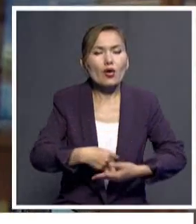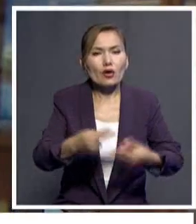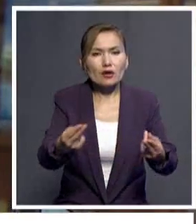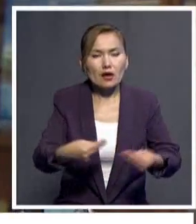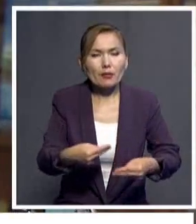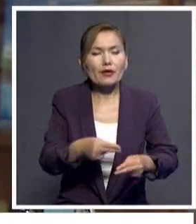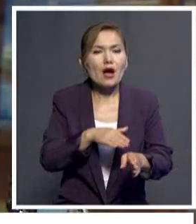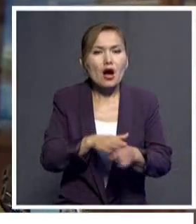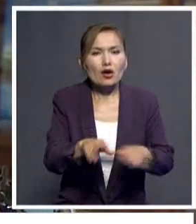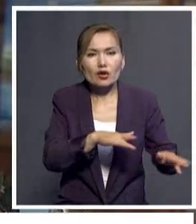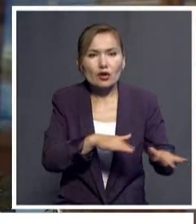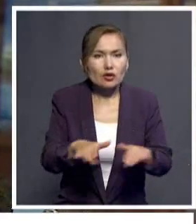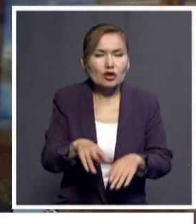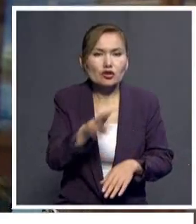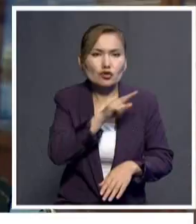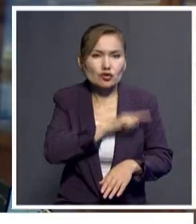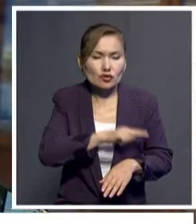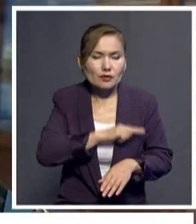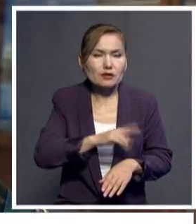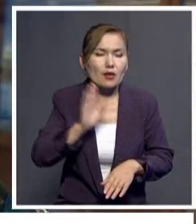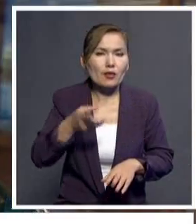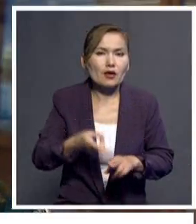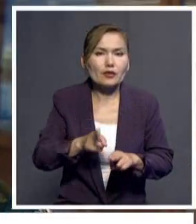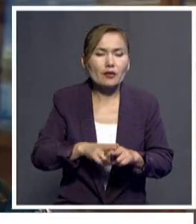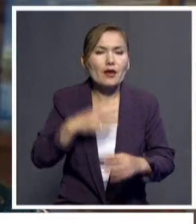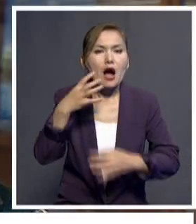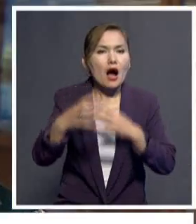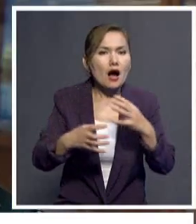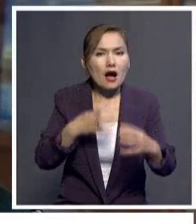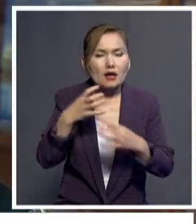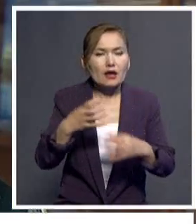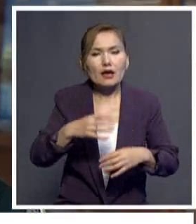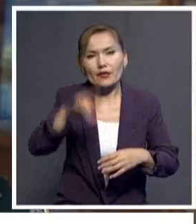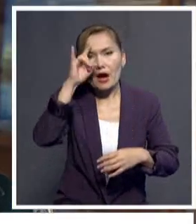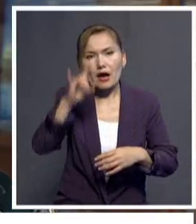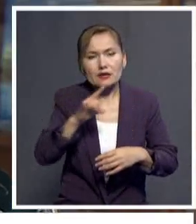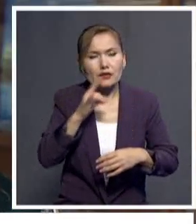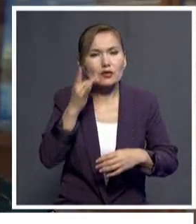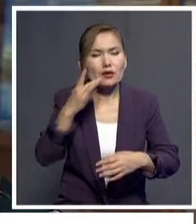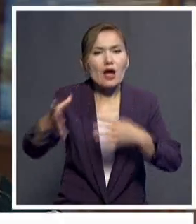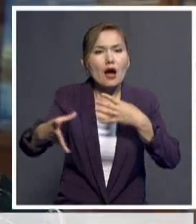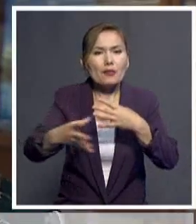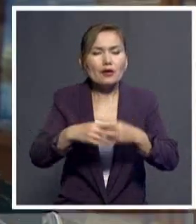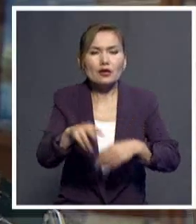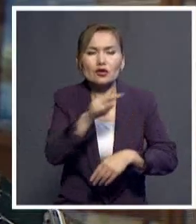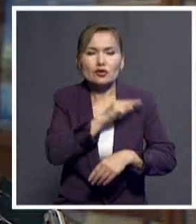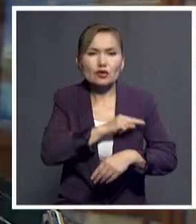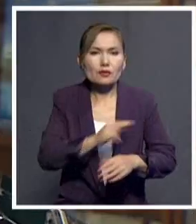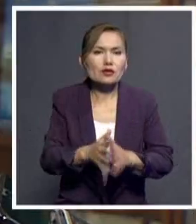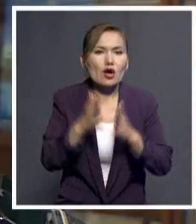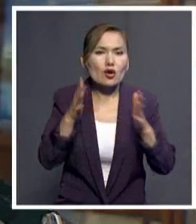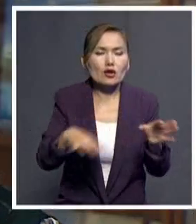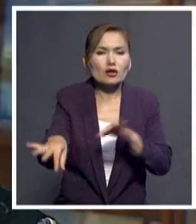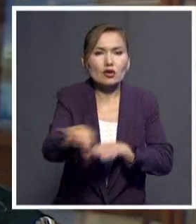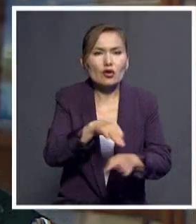атқарылып жатқан шараларға сәйкес орындалады. Халықаралық тұрғыдан алып қарасақ, Қазақстан халқы ассамблеясы бірегей құрылым болып отыр. Сондықтан бұл